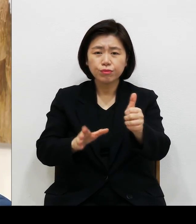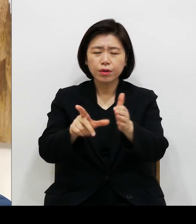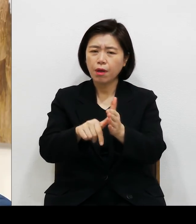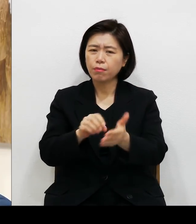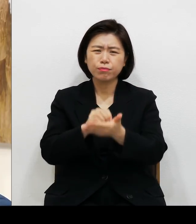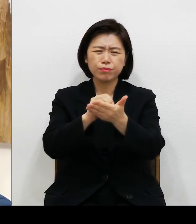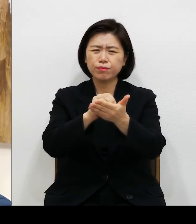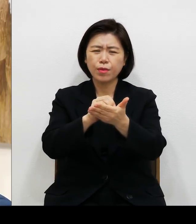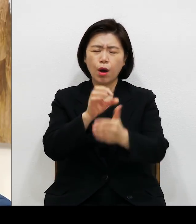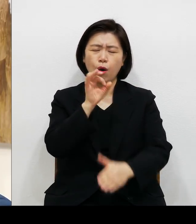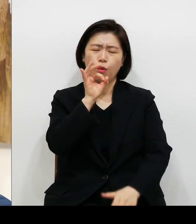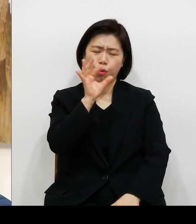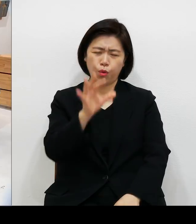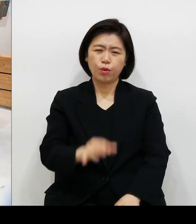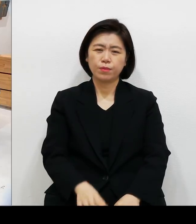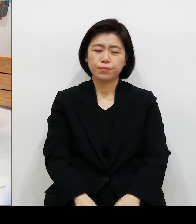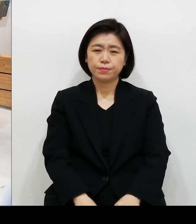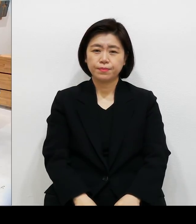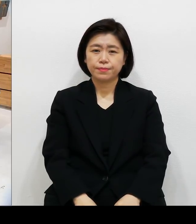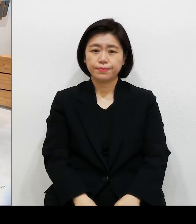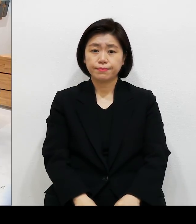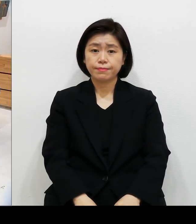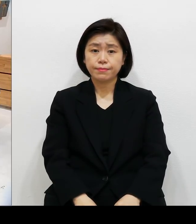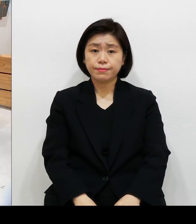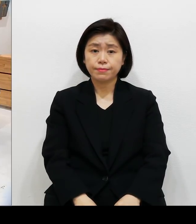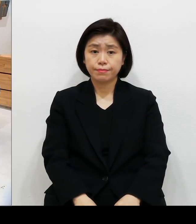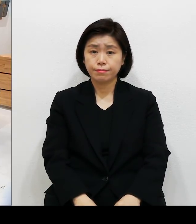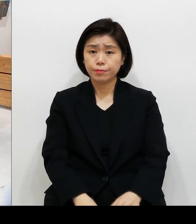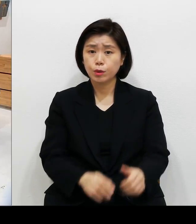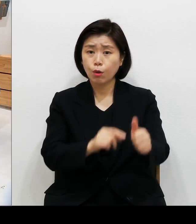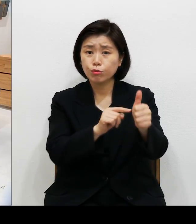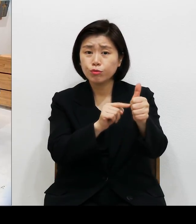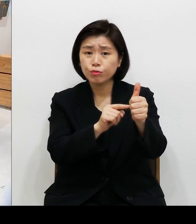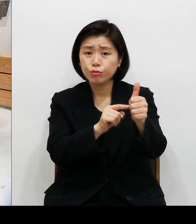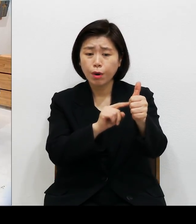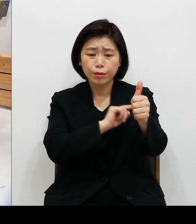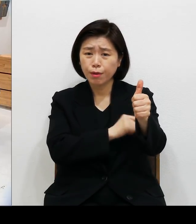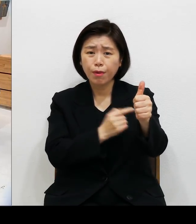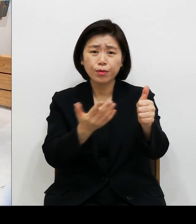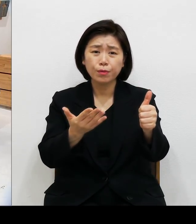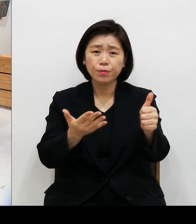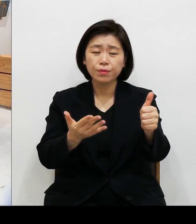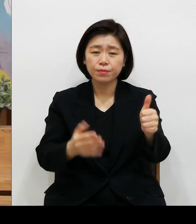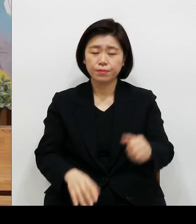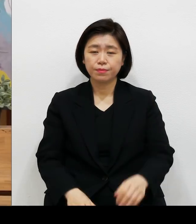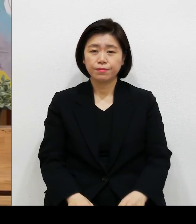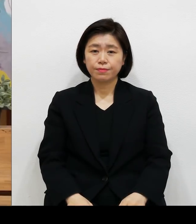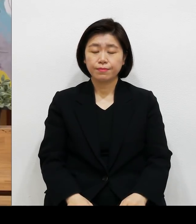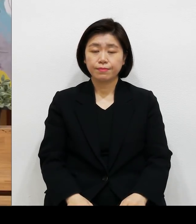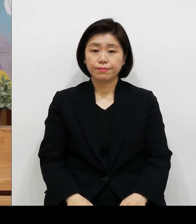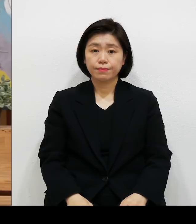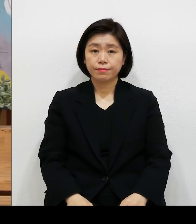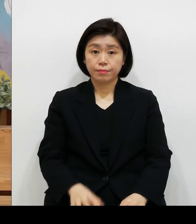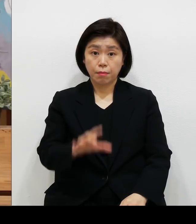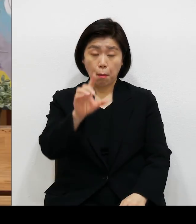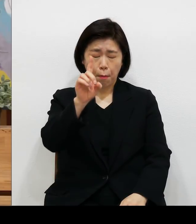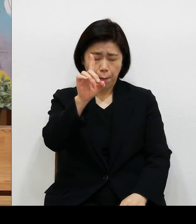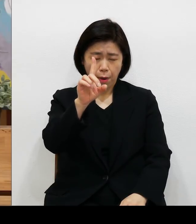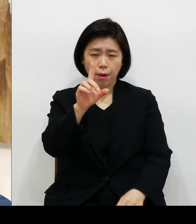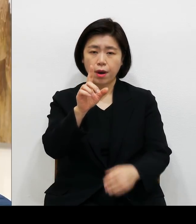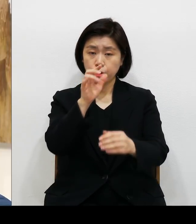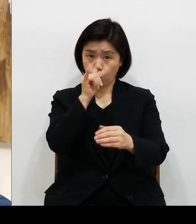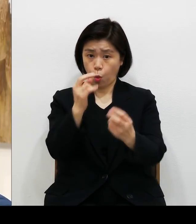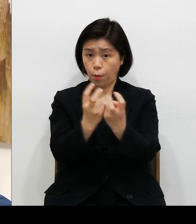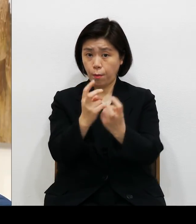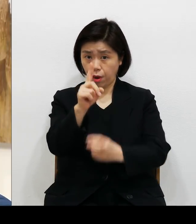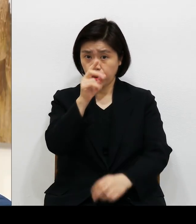방법이 완전히 막혀 있는 상태였죠. 그럼 뭐 미혼부로서 진짜 아무것도 할 수 없네요. 네, 그래서 그러니까 오직 유일한 방법이